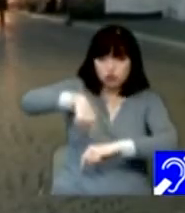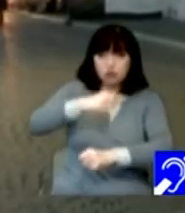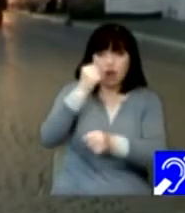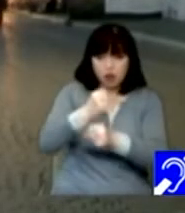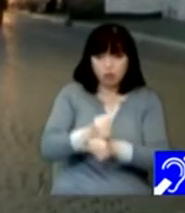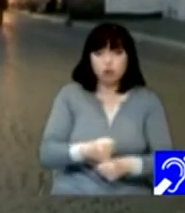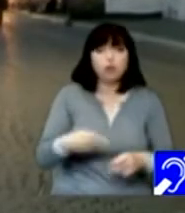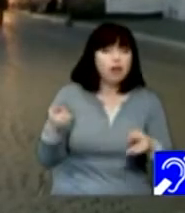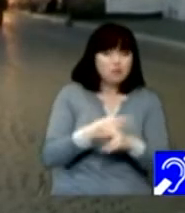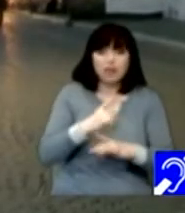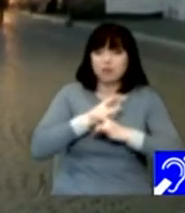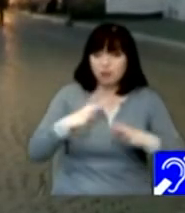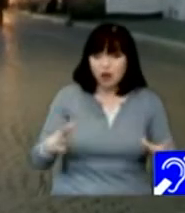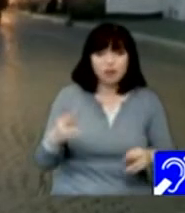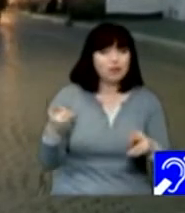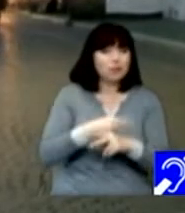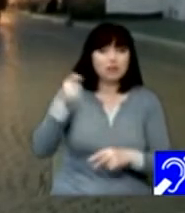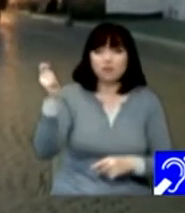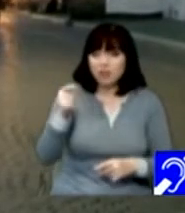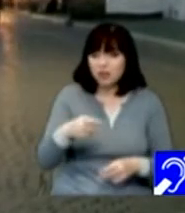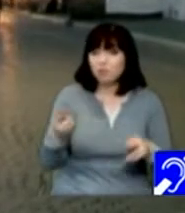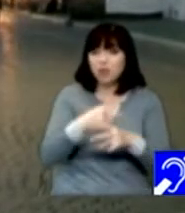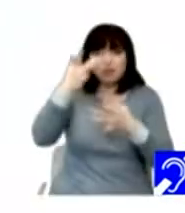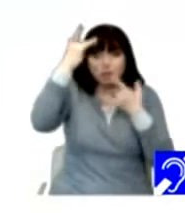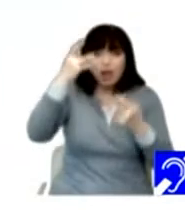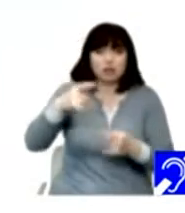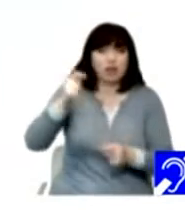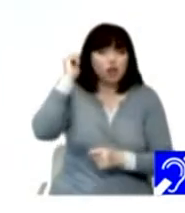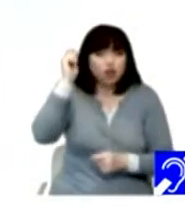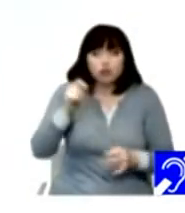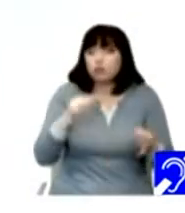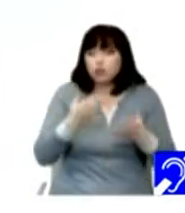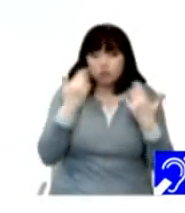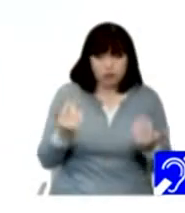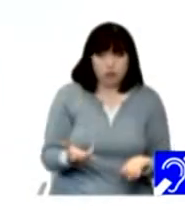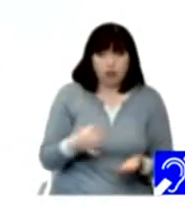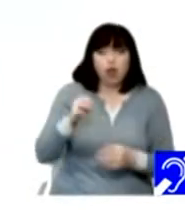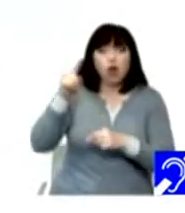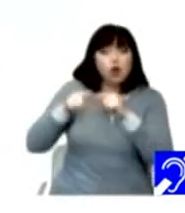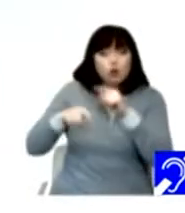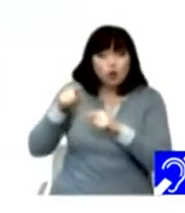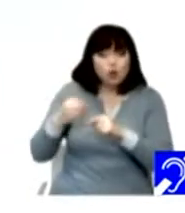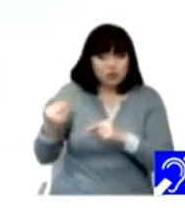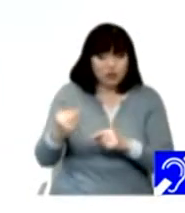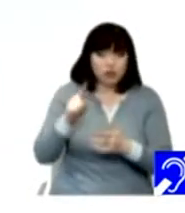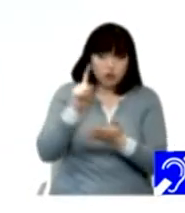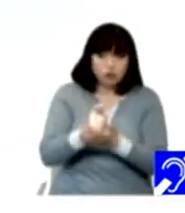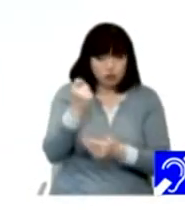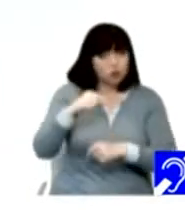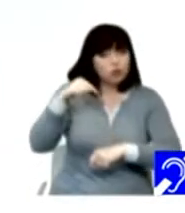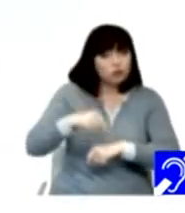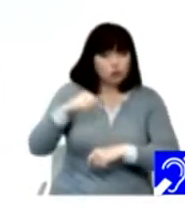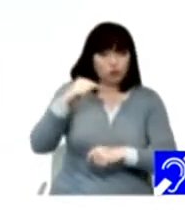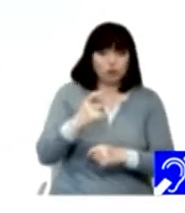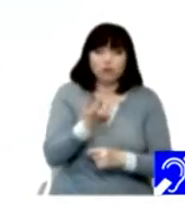și fără sărbători, și fără duminici, și fără Paști, fără Crăciun. Din partea rudelor trebuie să avem o lecuțică de,